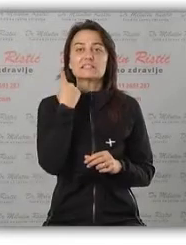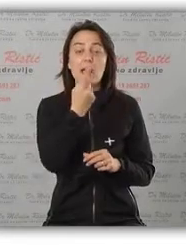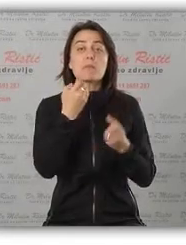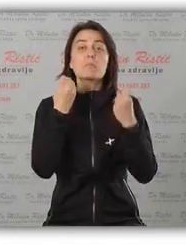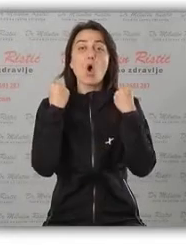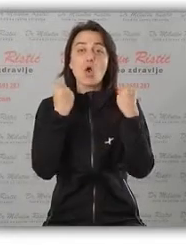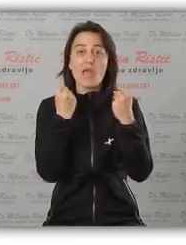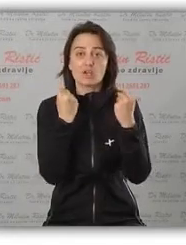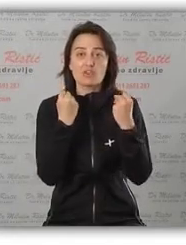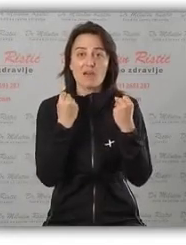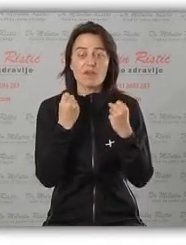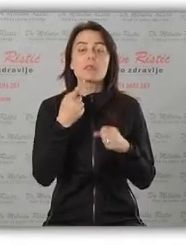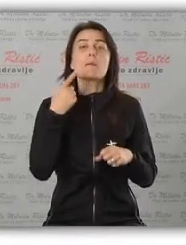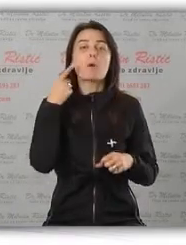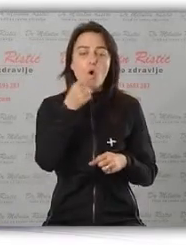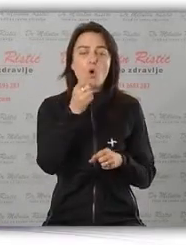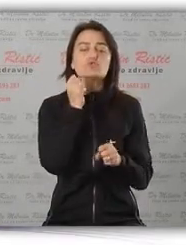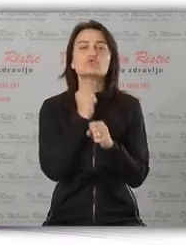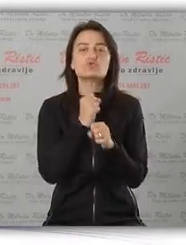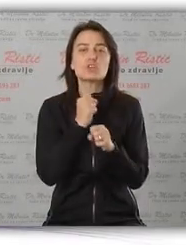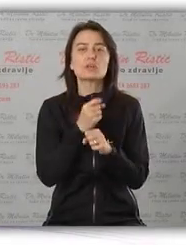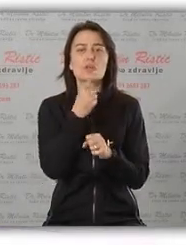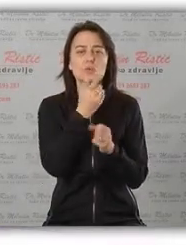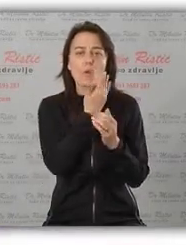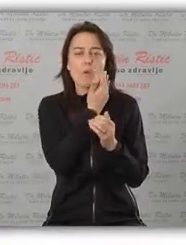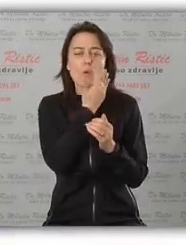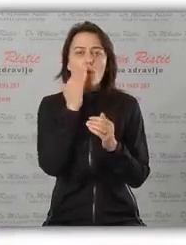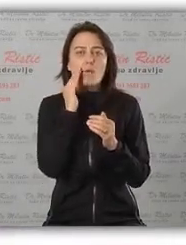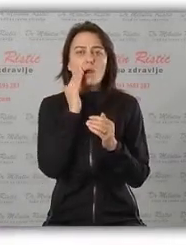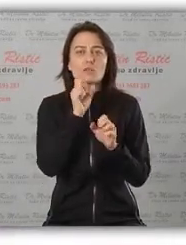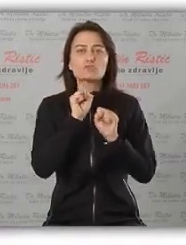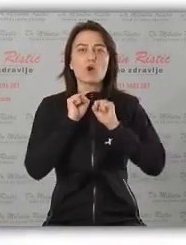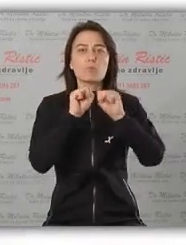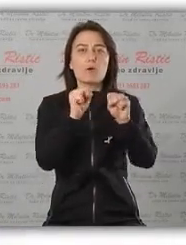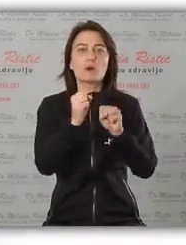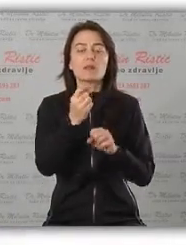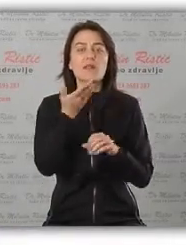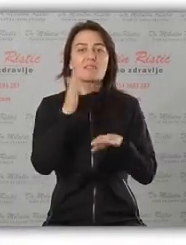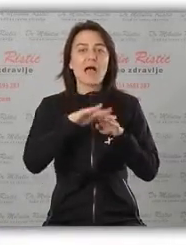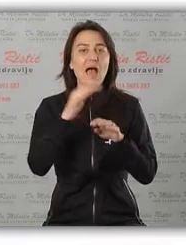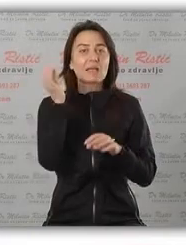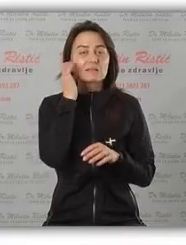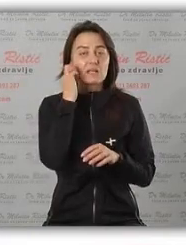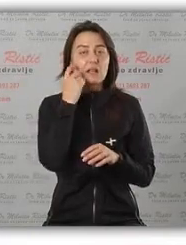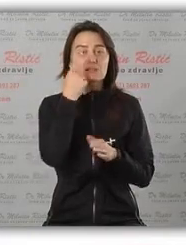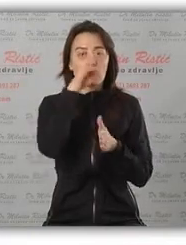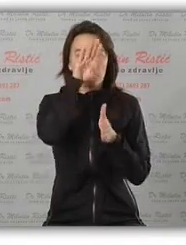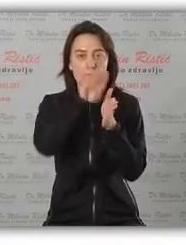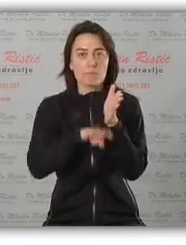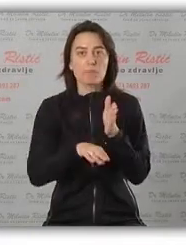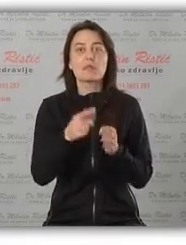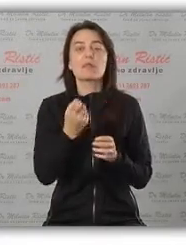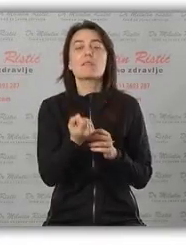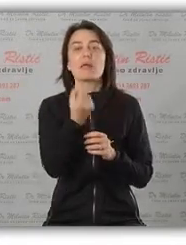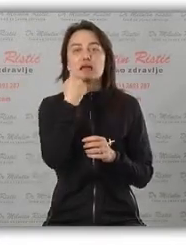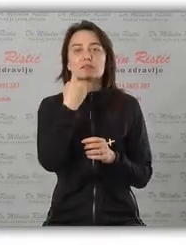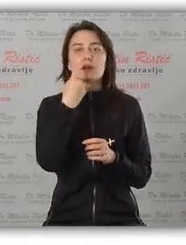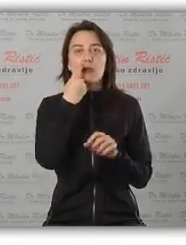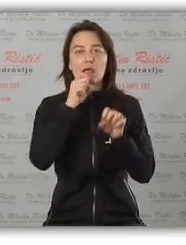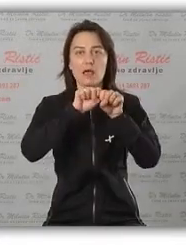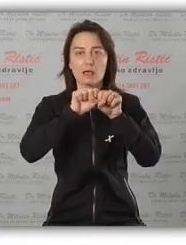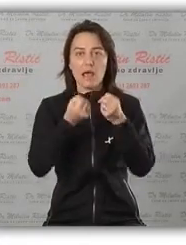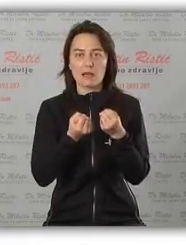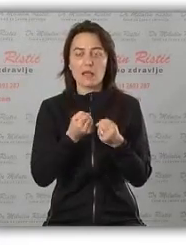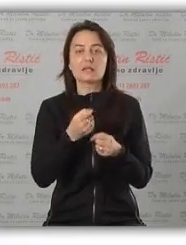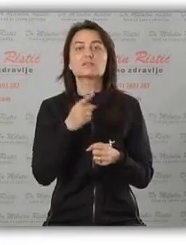strukturu. Samim ojačavanjem strukture on čini tu gleđi otpornijem na dejstvo kiselina i samim tim smanjuje